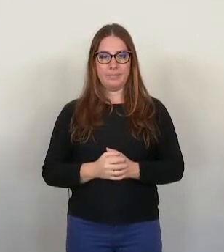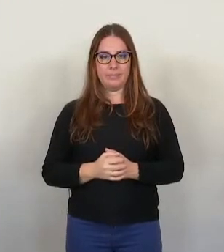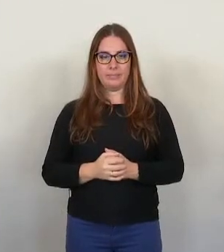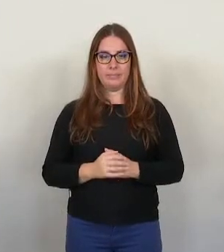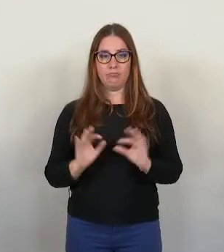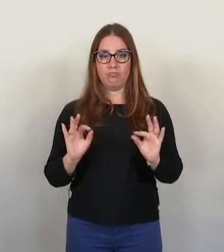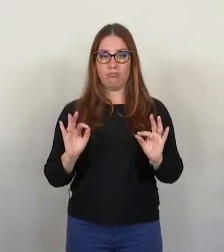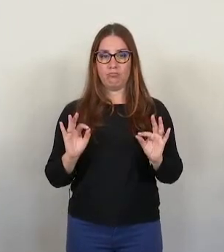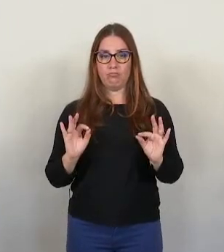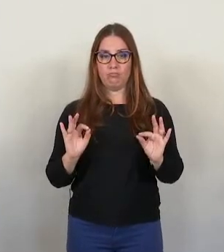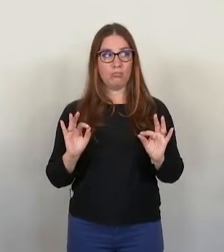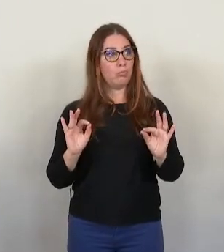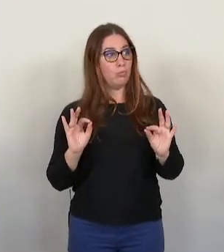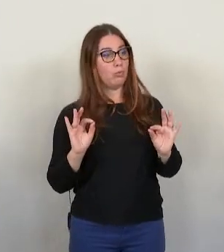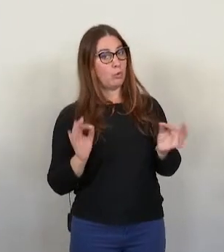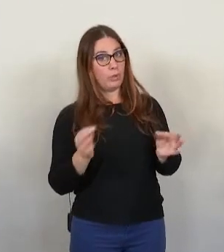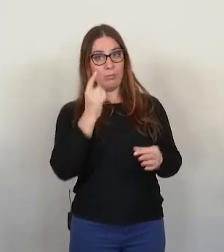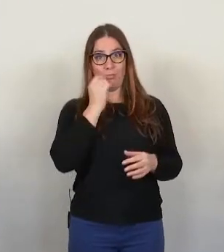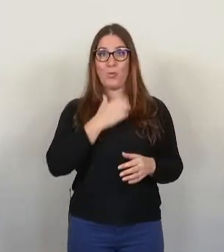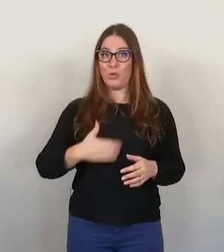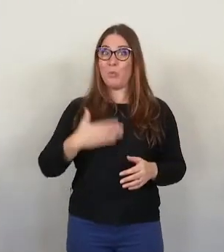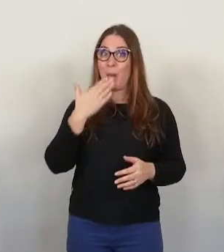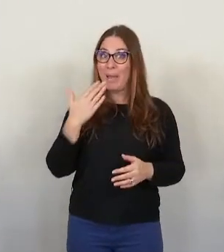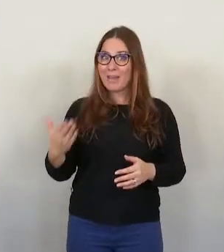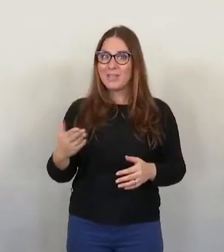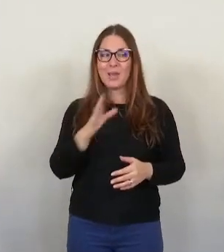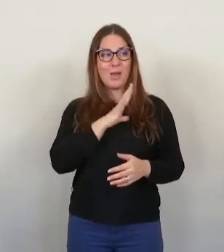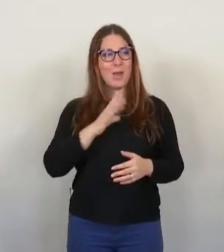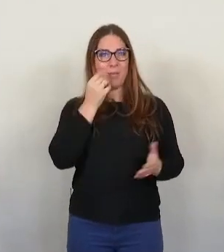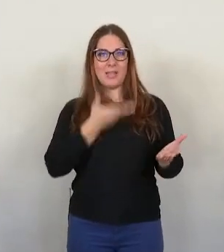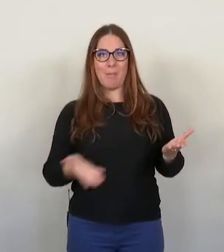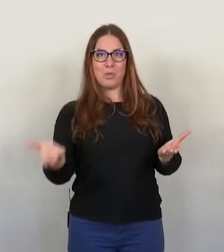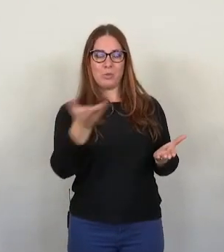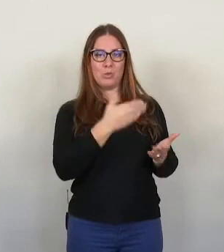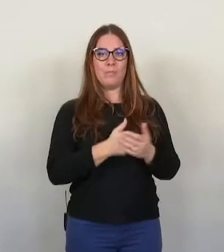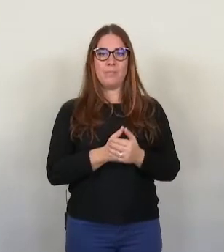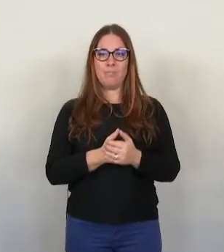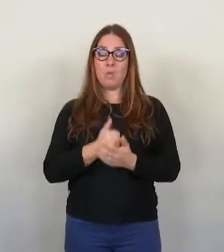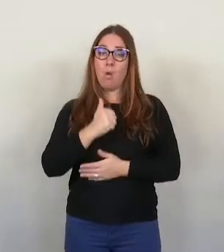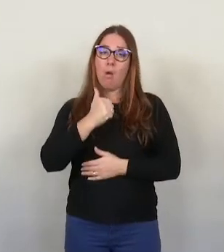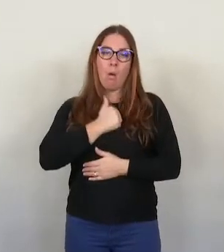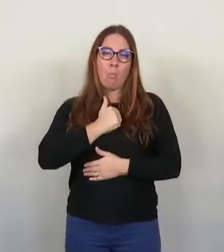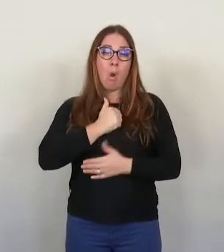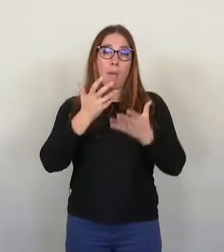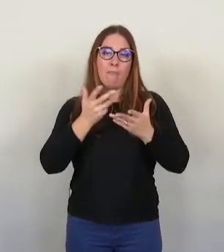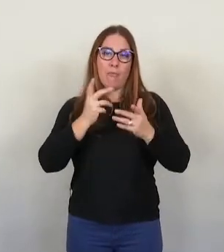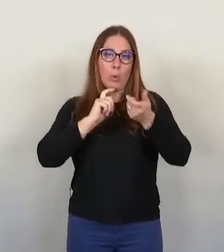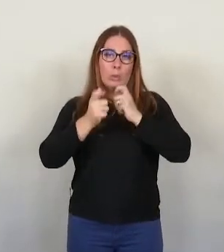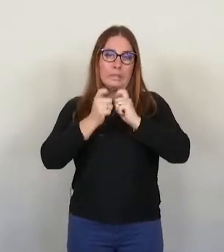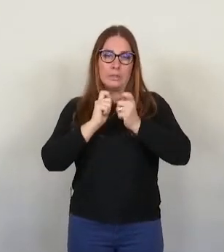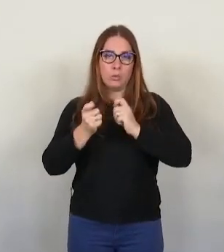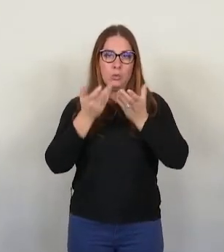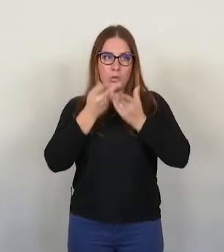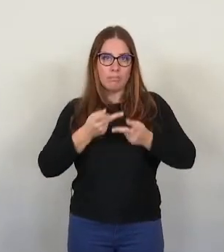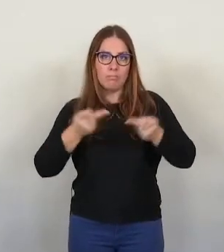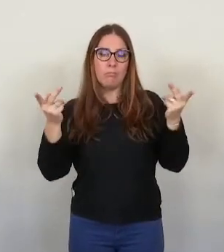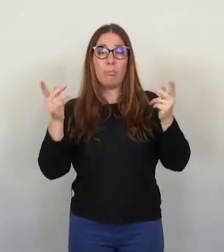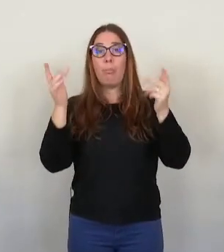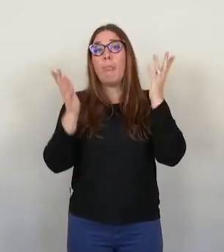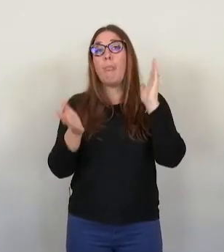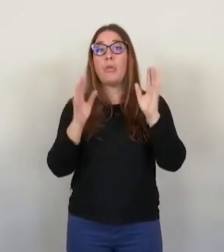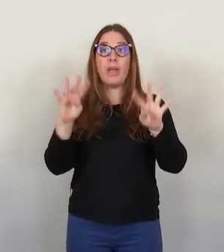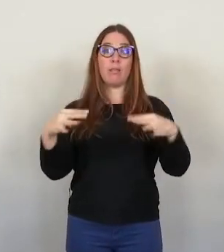Oui, merci Monsieur le maire. Monsieur le maire, mesdames, messieurs, moi personnellement, je vais plutôt parler de choses qui pourraient passer pour des